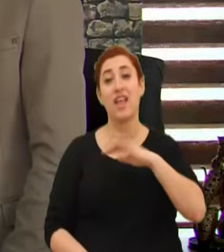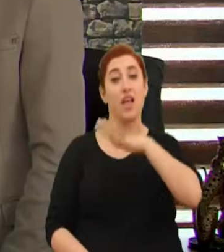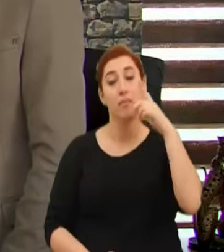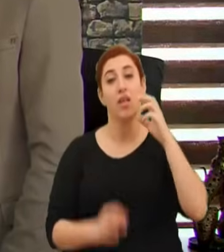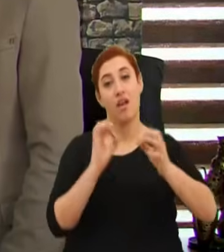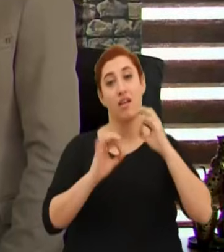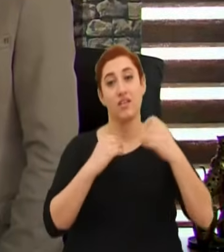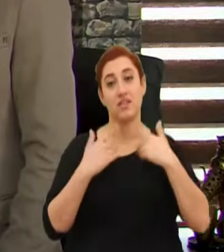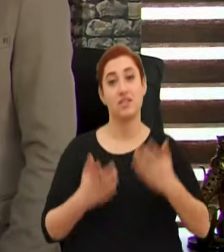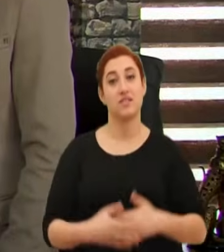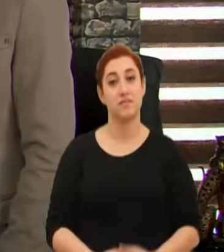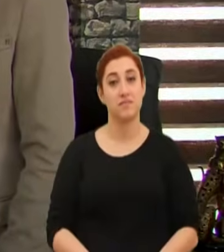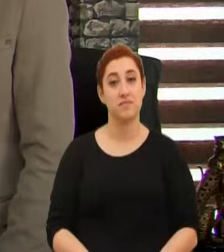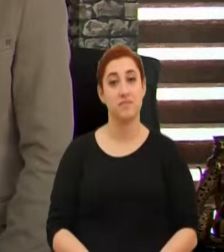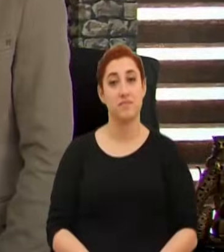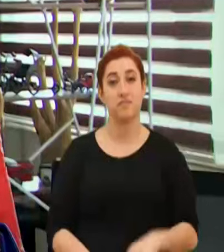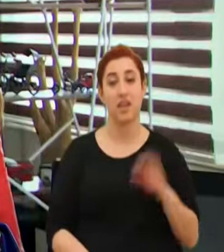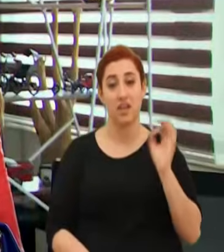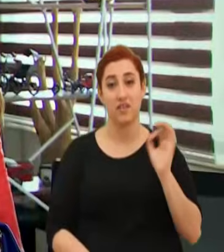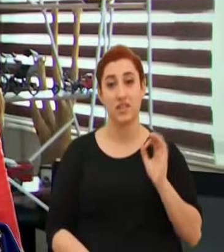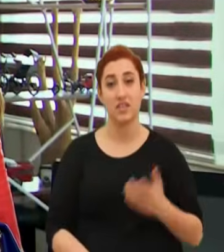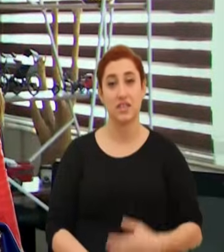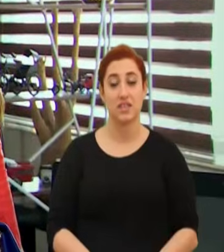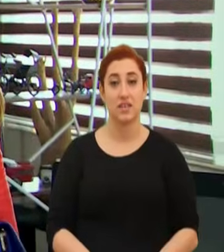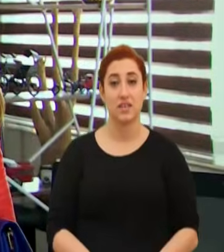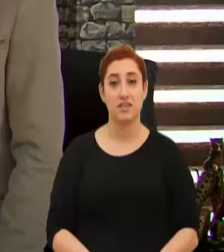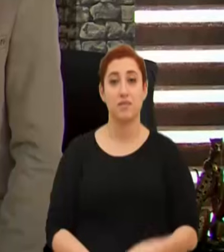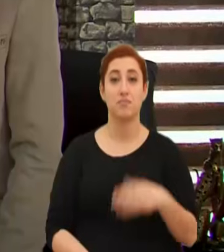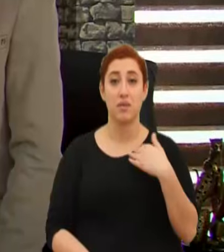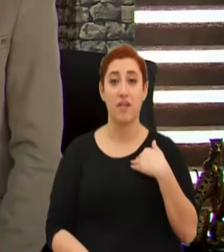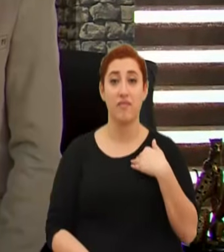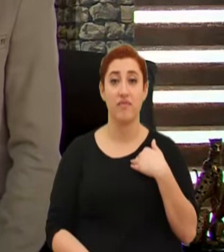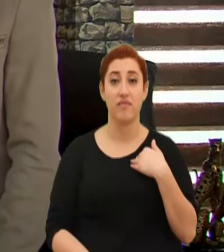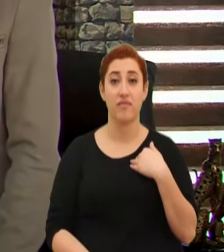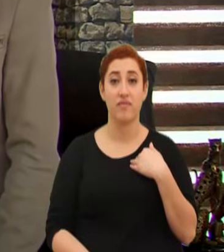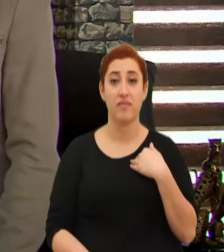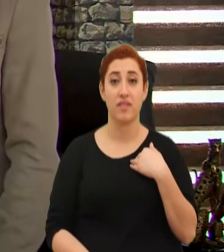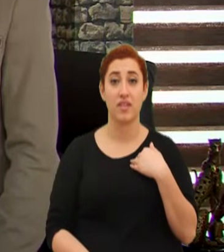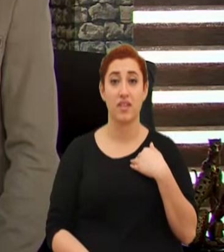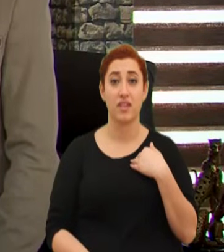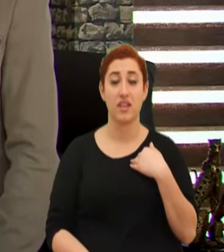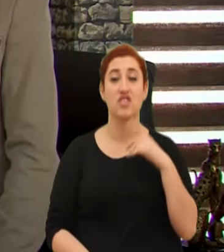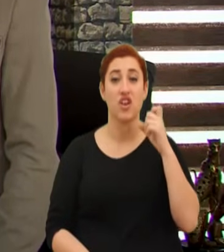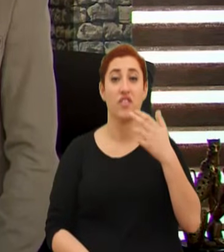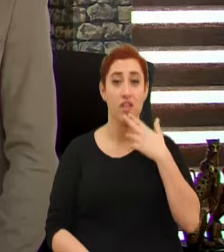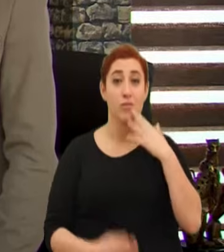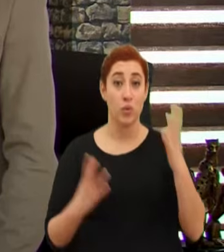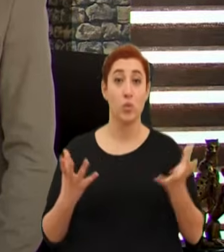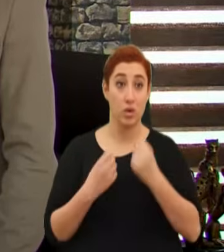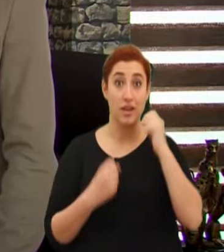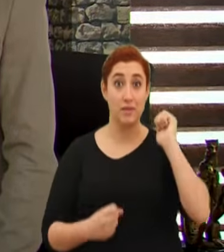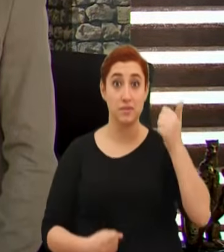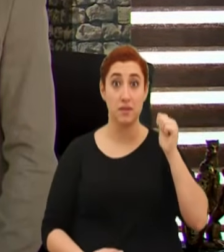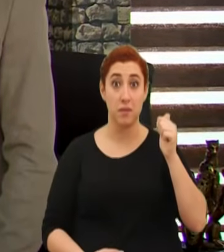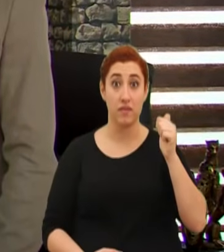Her yerde sizi aradım. Evet. Ben Cavidan Hanım'ı kurtardığım